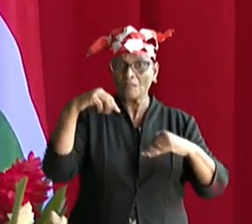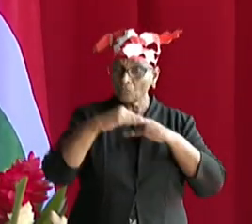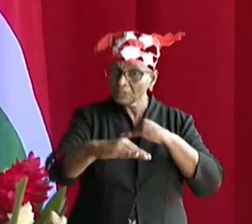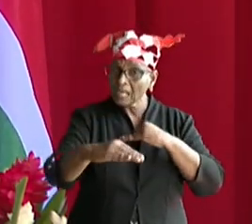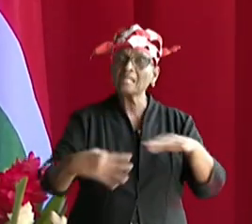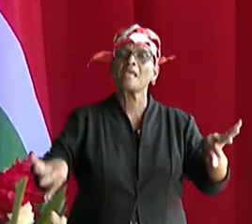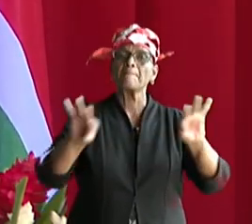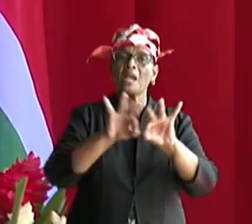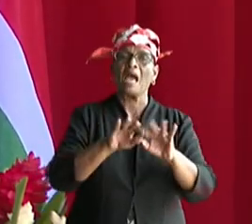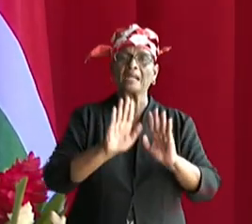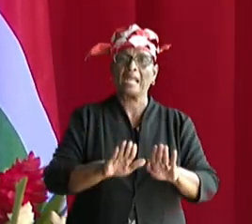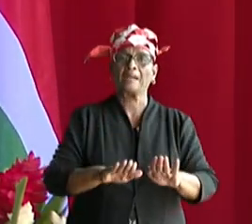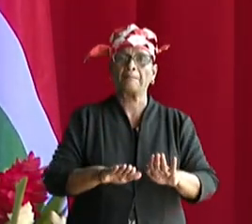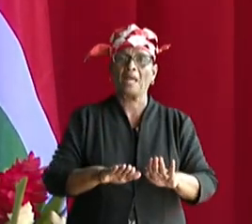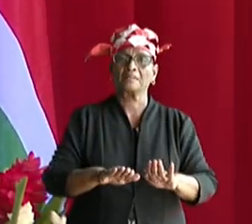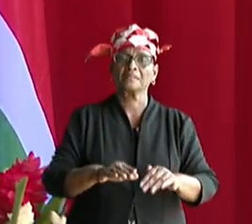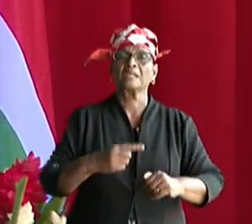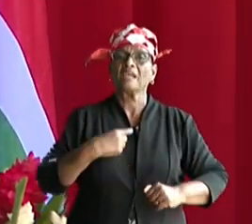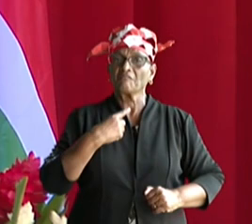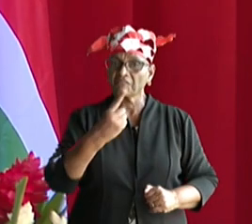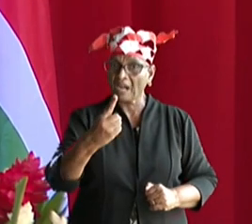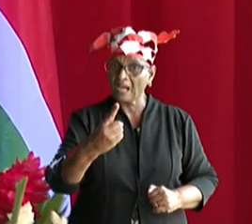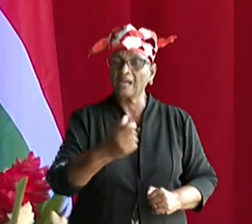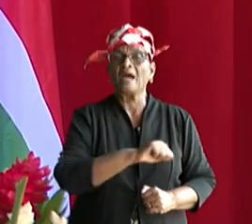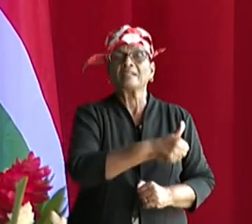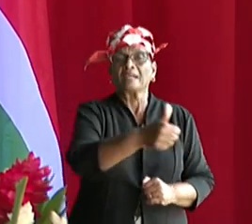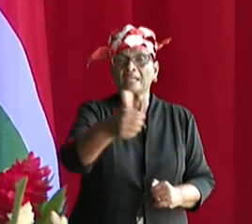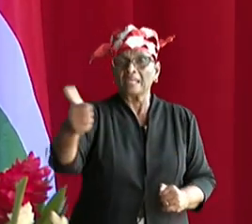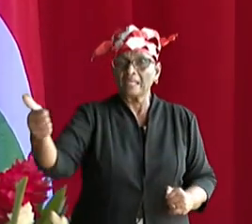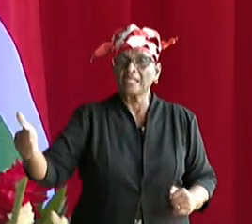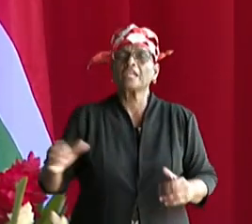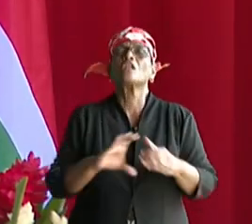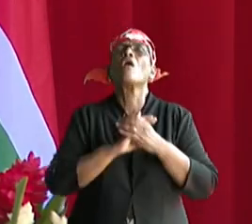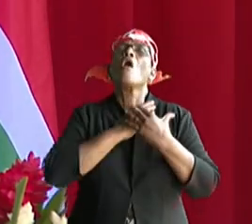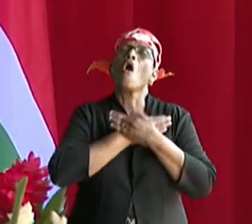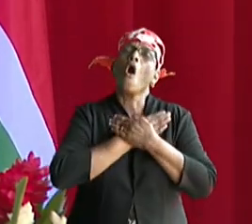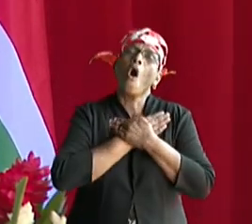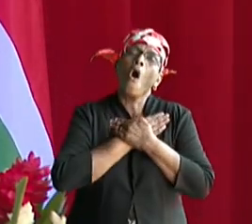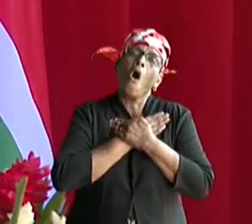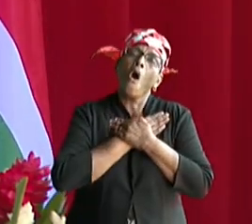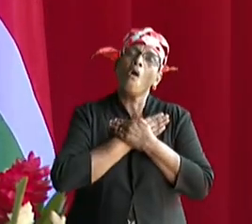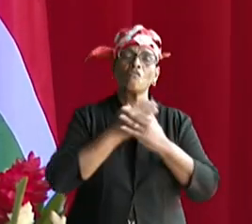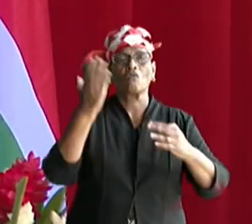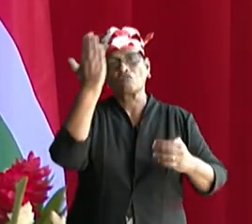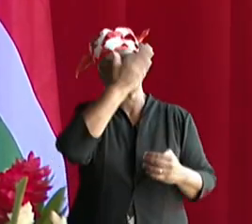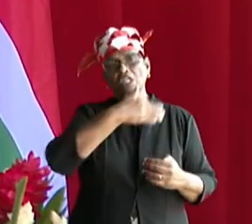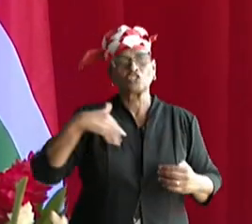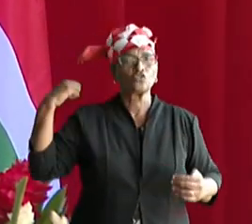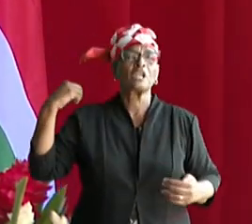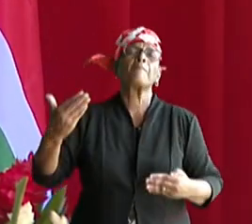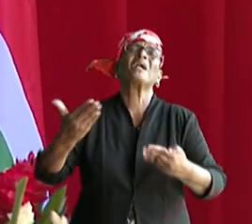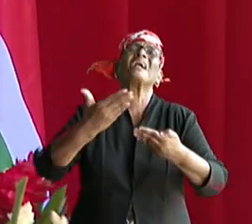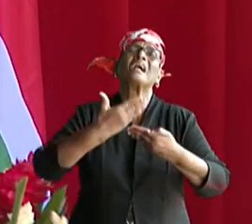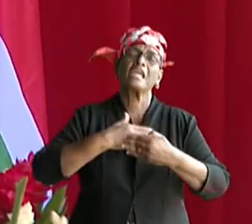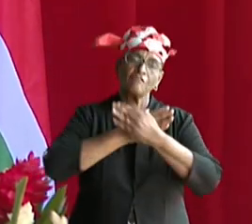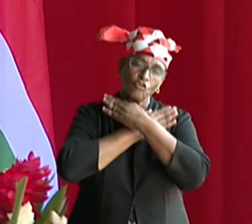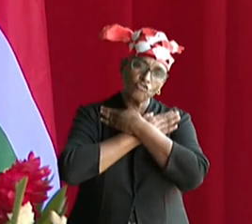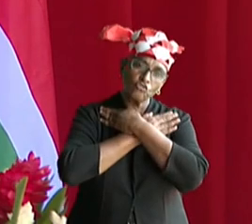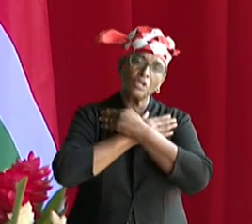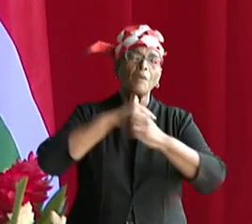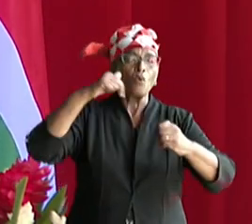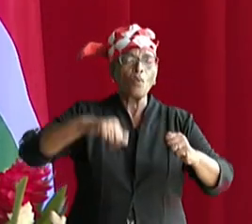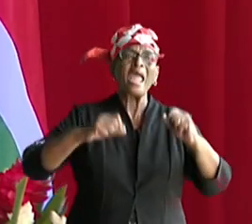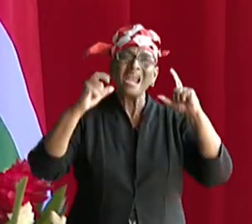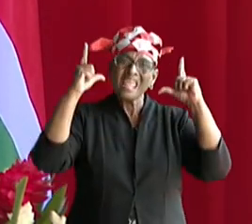meneer de voorzitter, vraag ik u allen, houd van Suriname. Geef om Suriname. We leven in